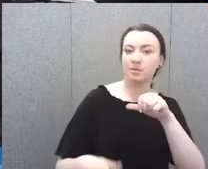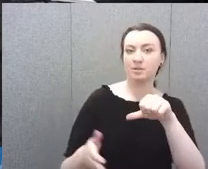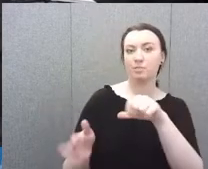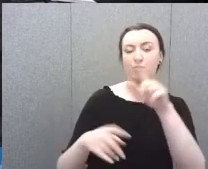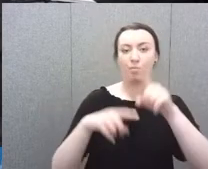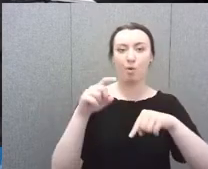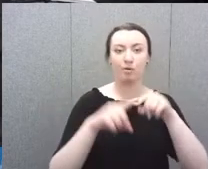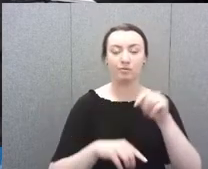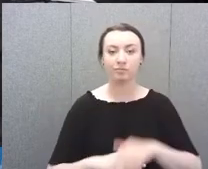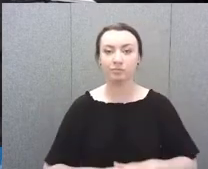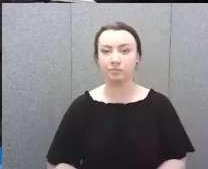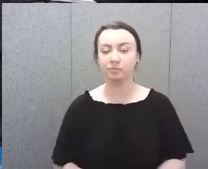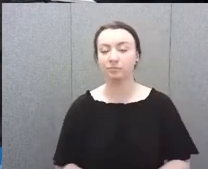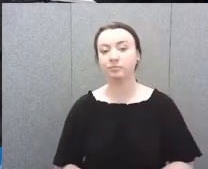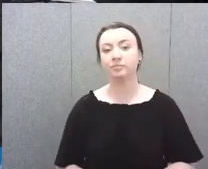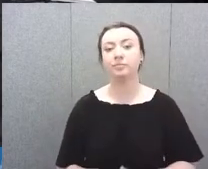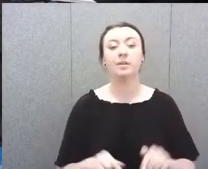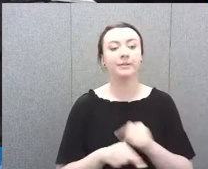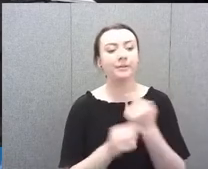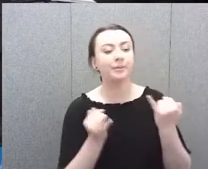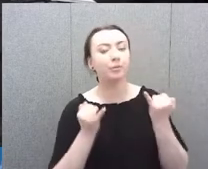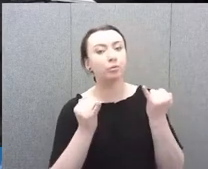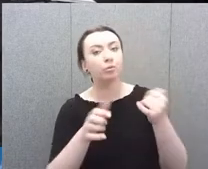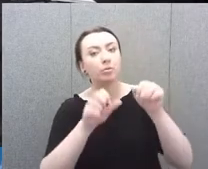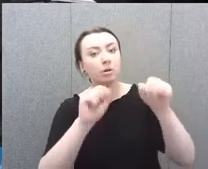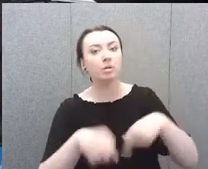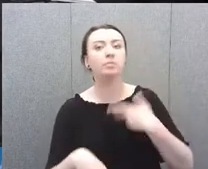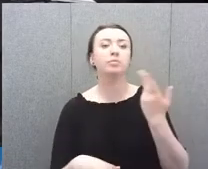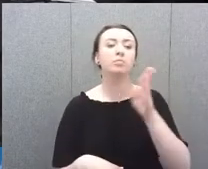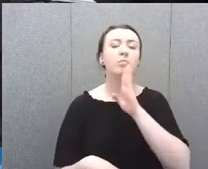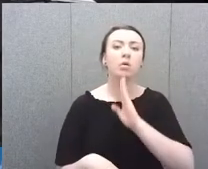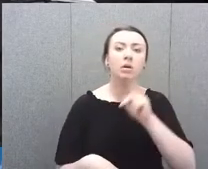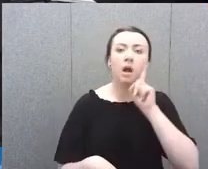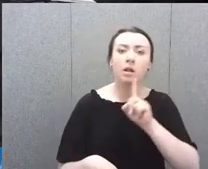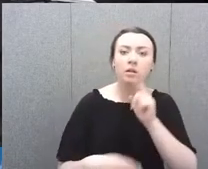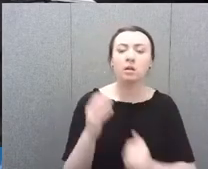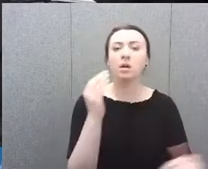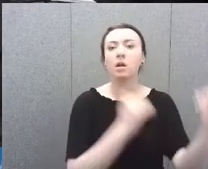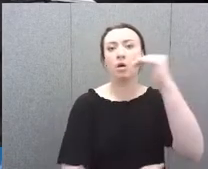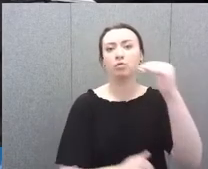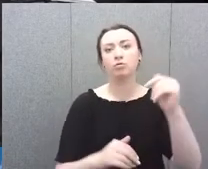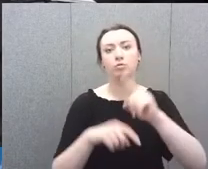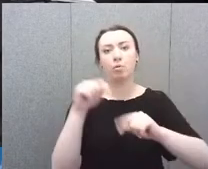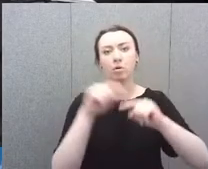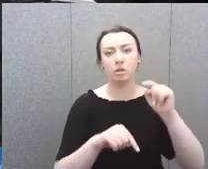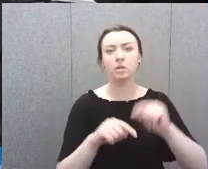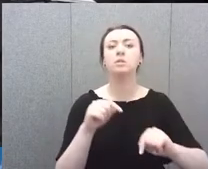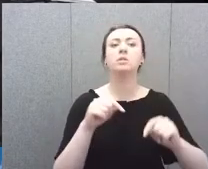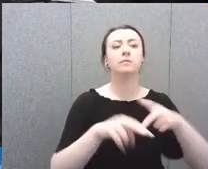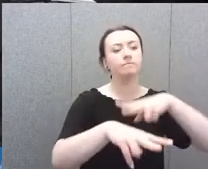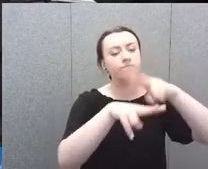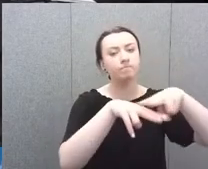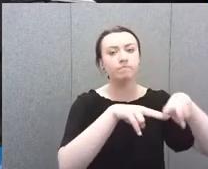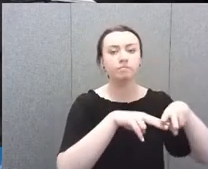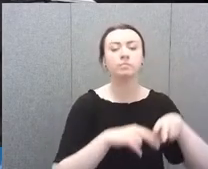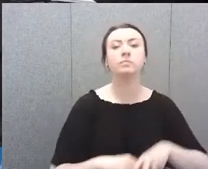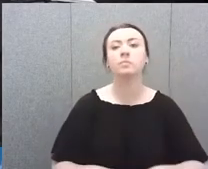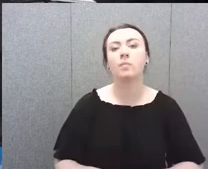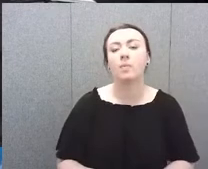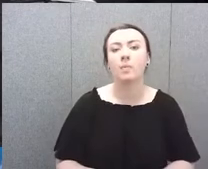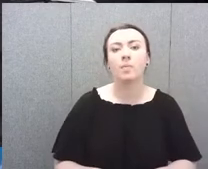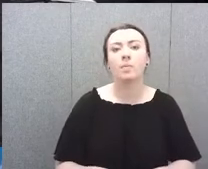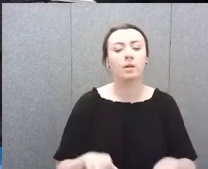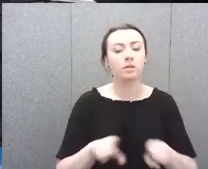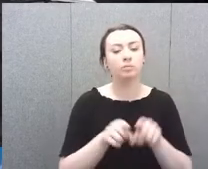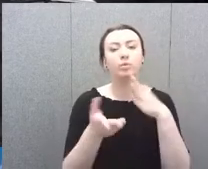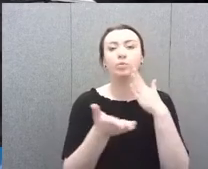к выборам и позициям лидеров означает то, что политические партии должны